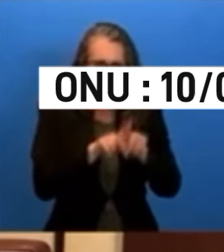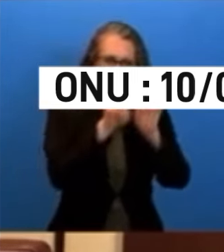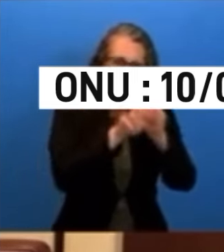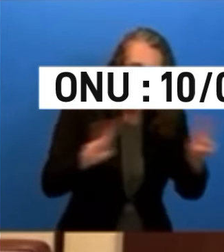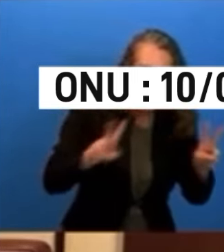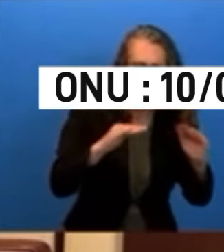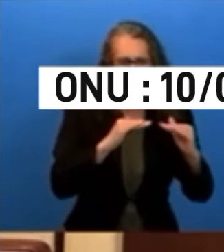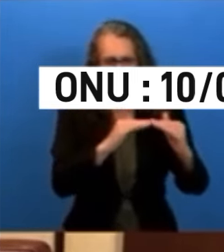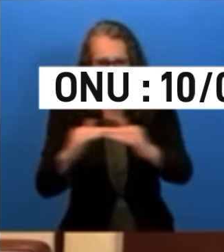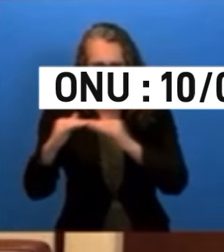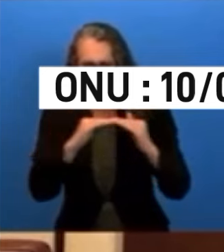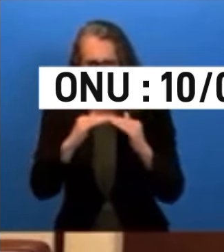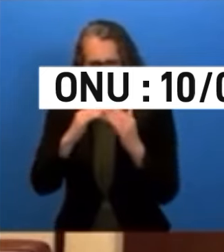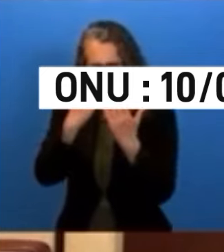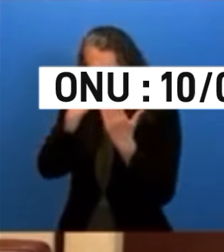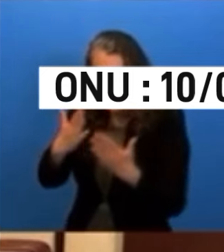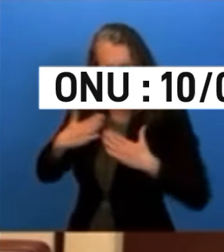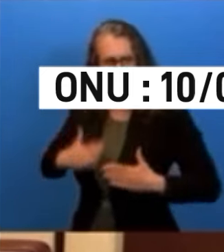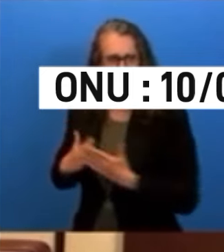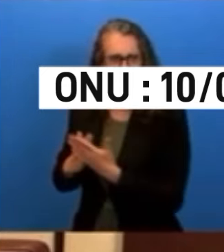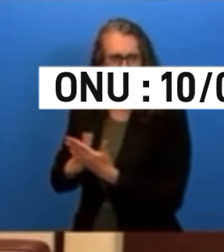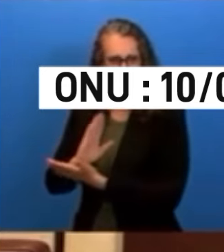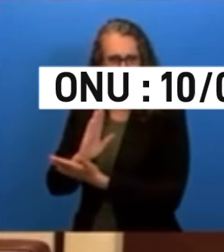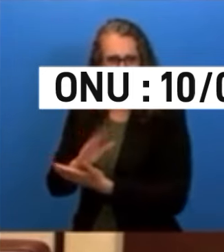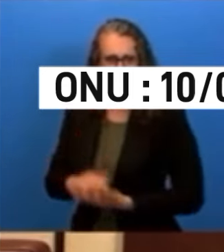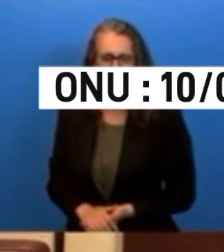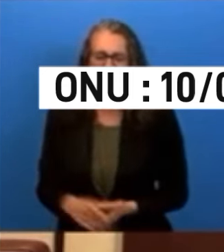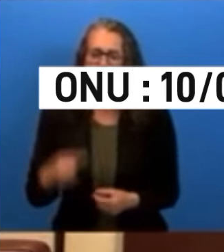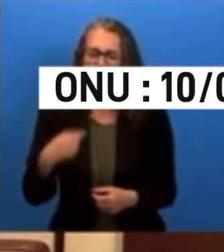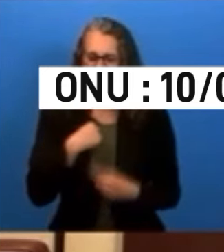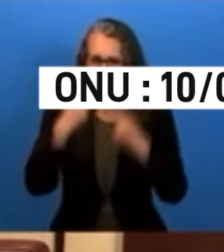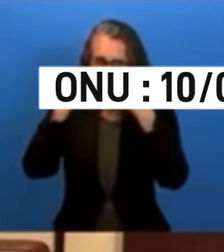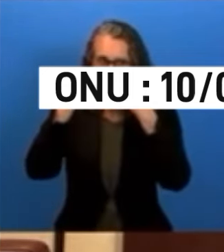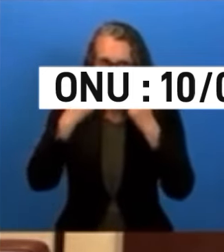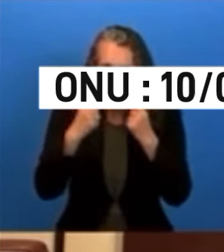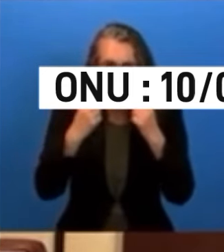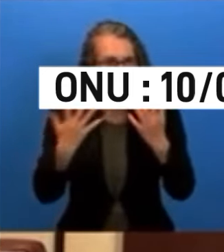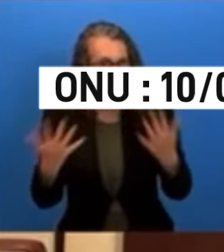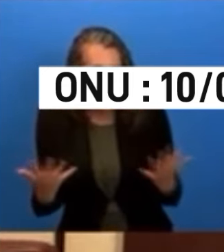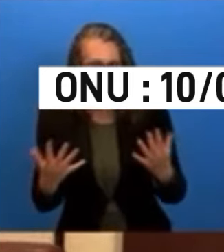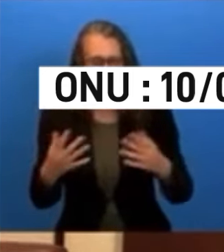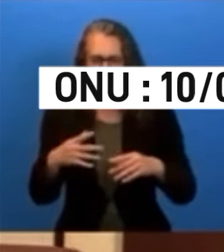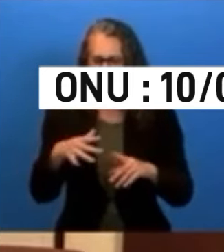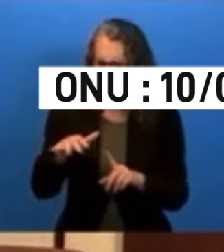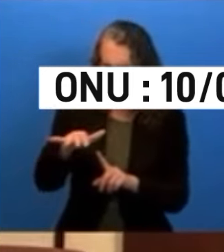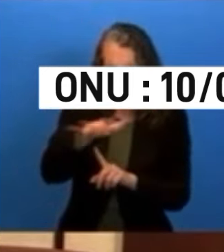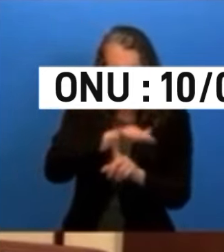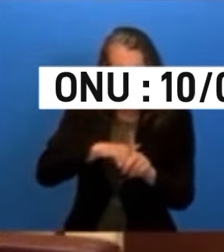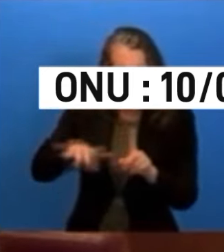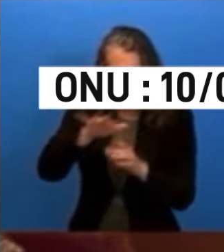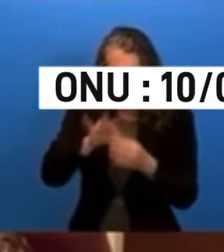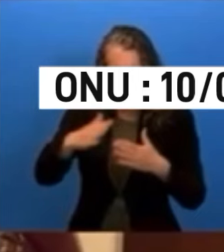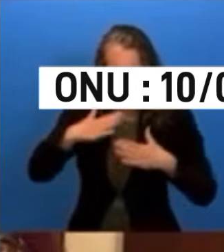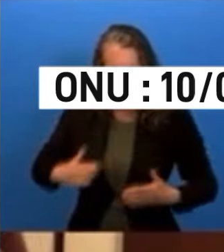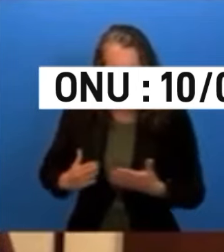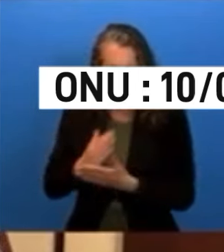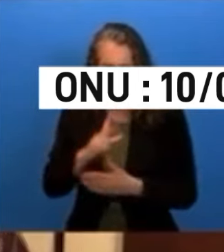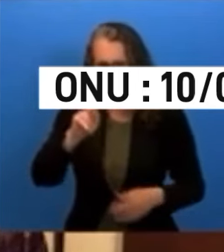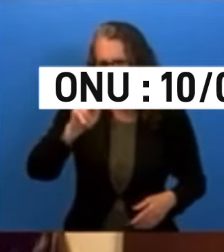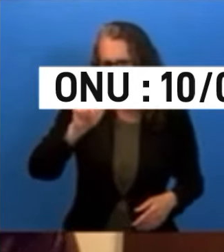والعدالة واحترام حقوق الإنسان. وعلى هذه الأسس يؤسفني أن أحيطكم علما بالوضع المؤسف والمأساوي